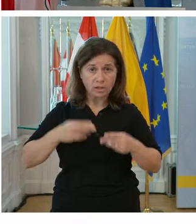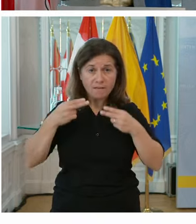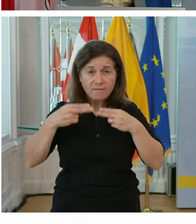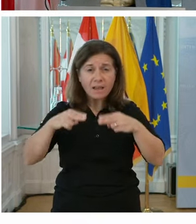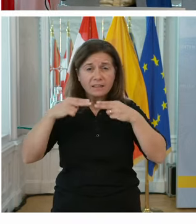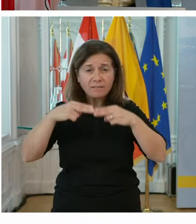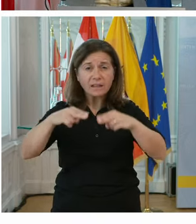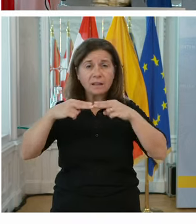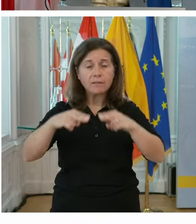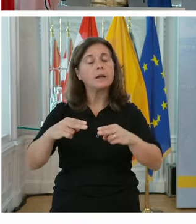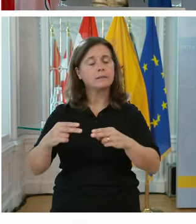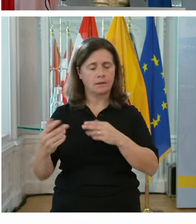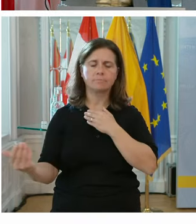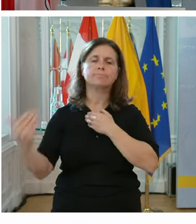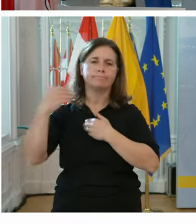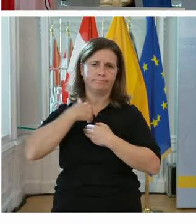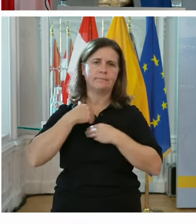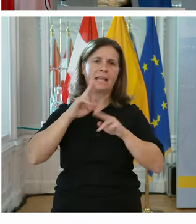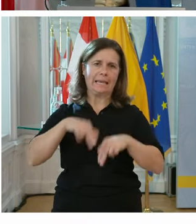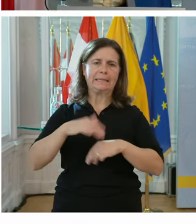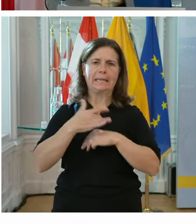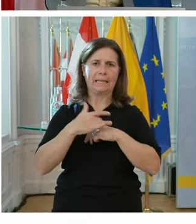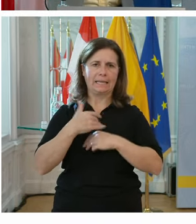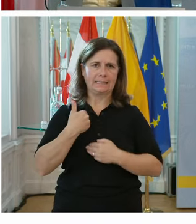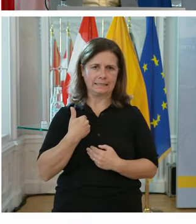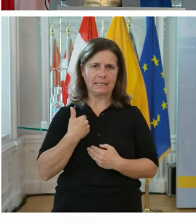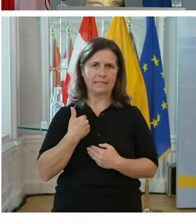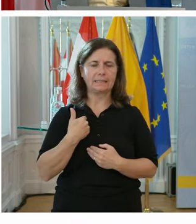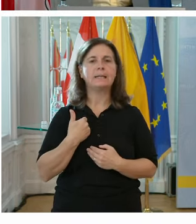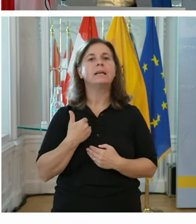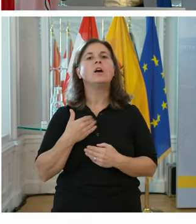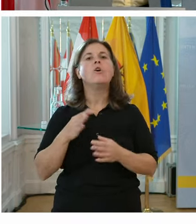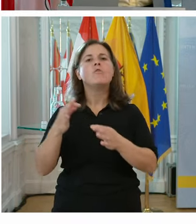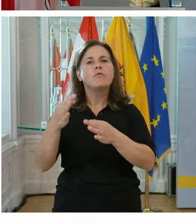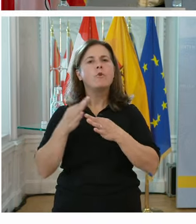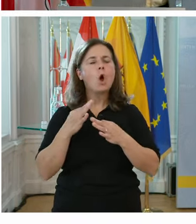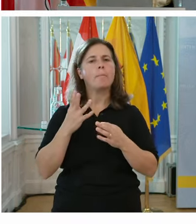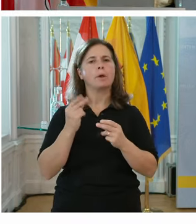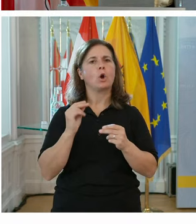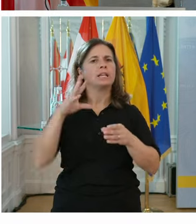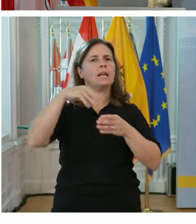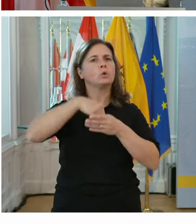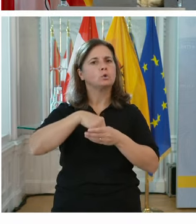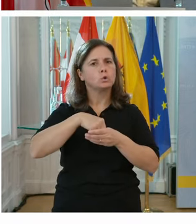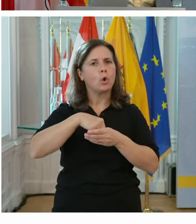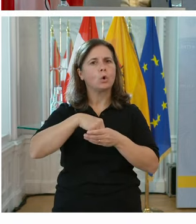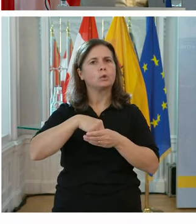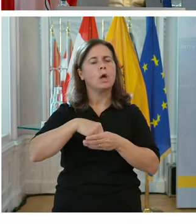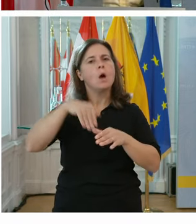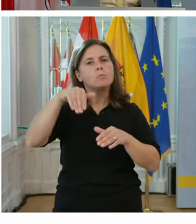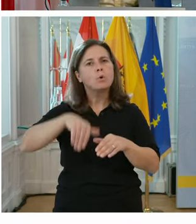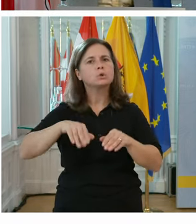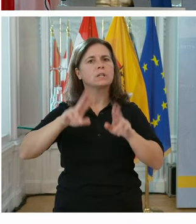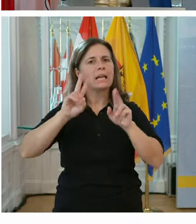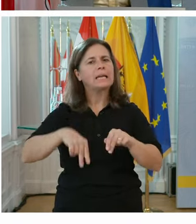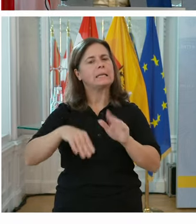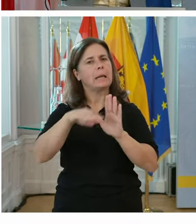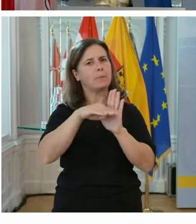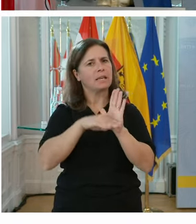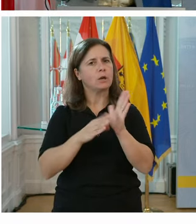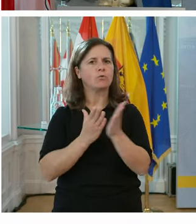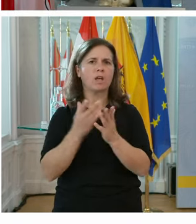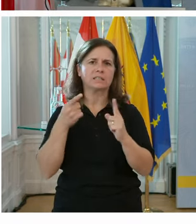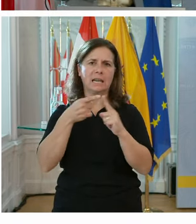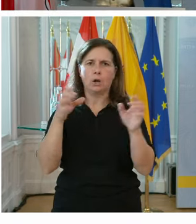weiterzubringen, dann sind Sie bei uns sicher an der richtigen Adresse. Und das heißt einfach für uns Inklusion. Wir müssen die richtigen Rahmenbedingungen für die